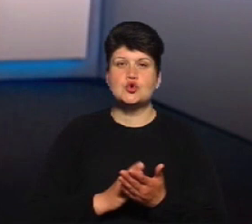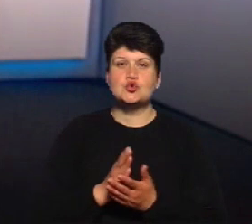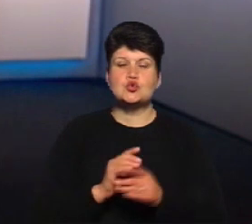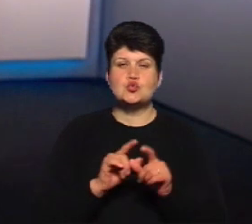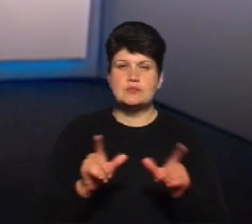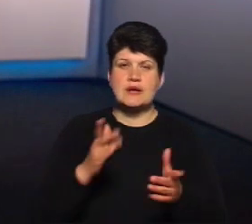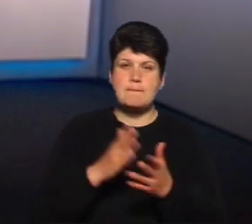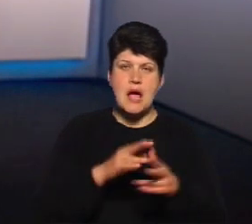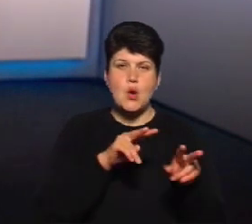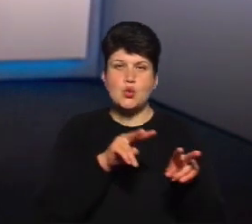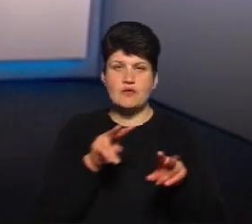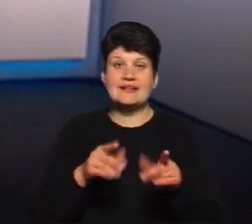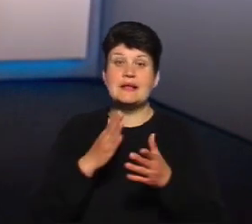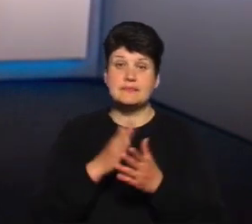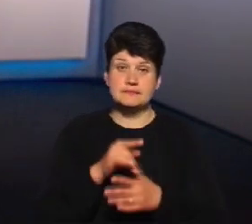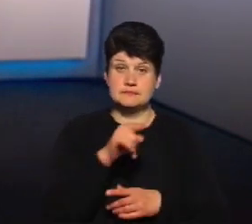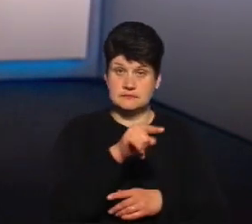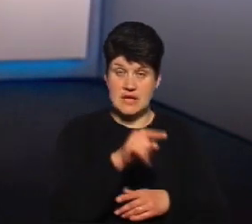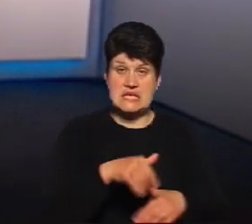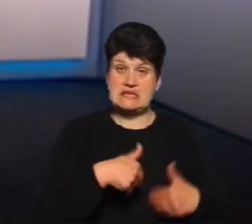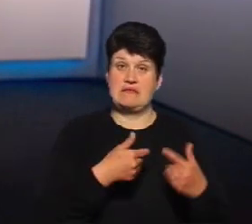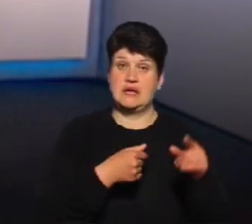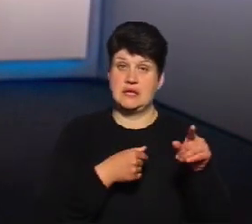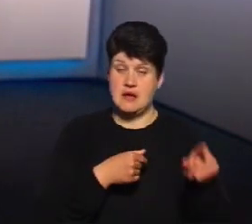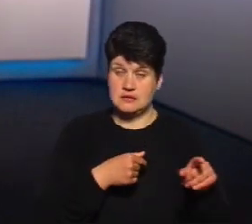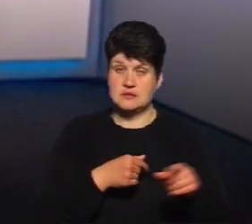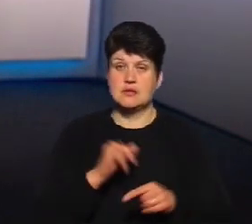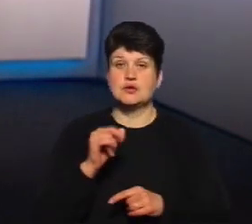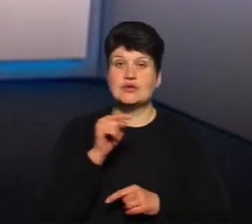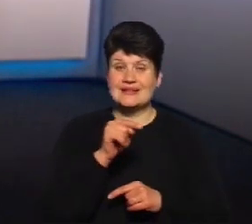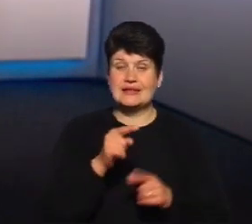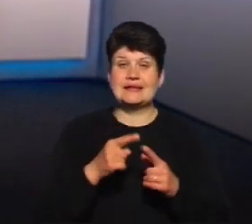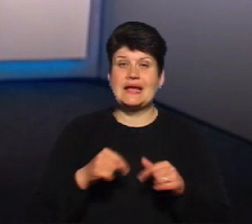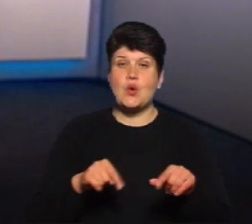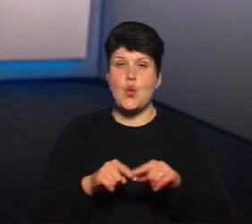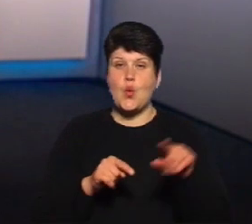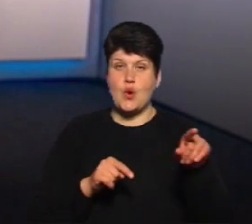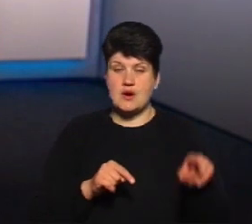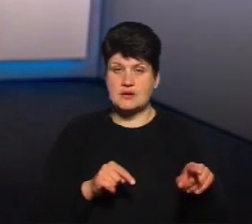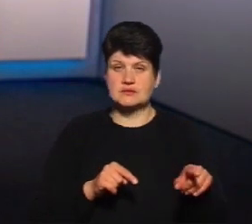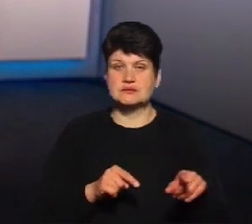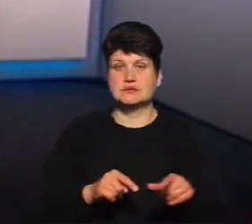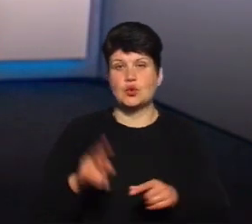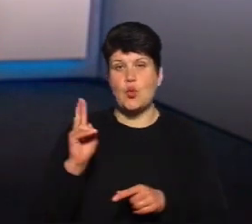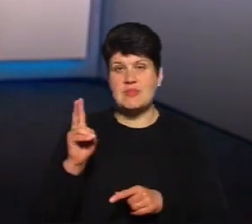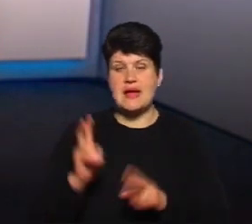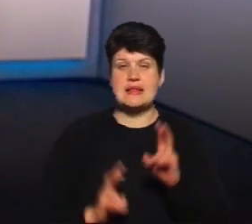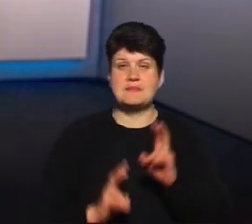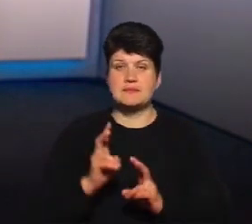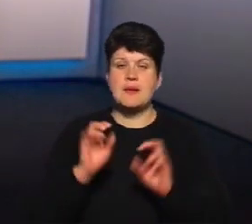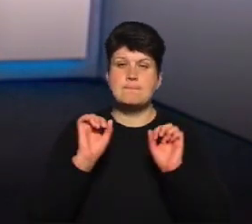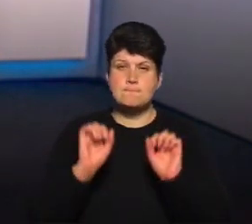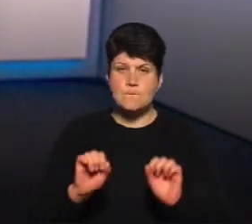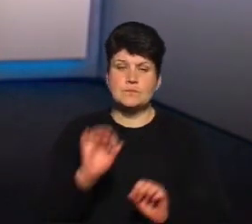неї звертатися, і тоді цей орган до комунальних підприємств може